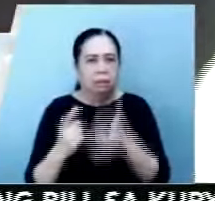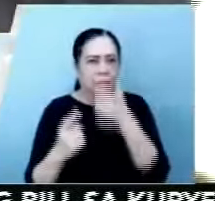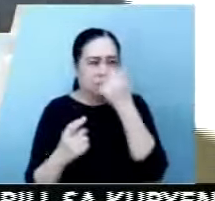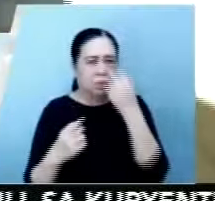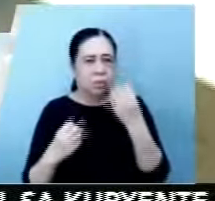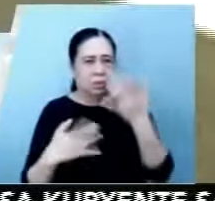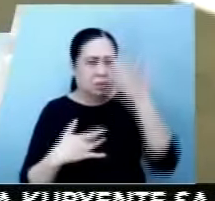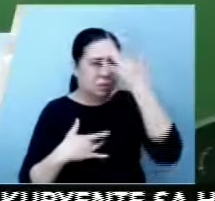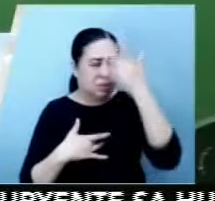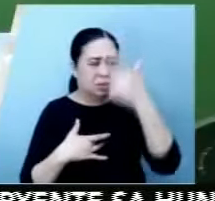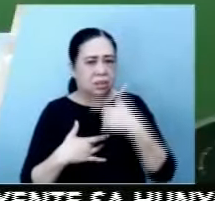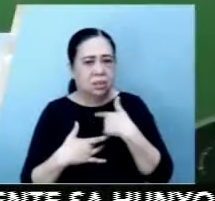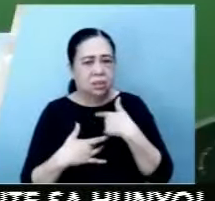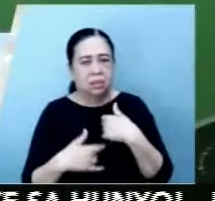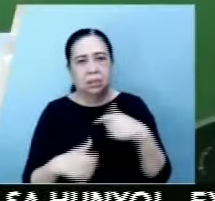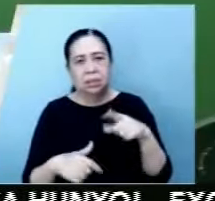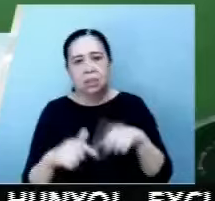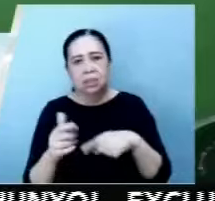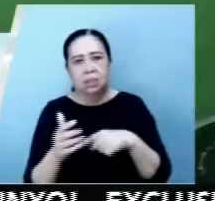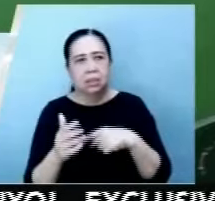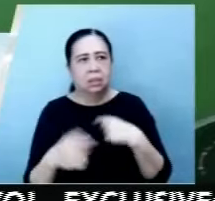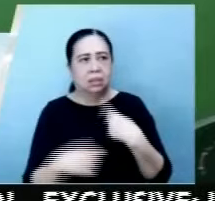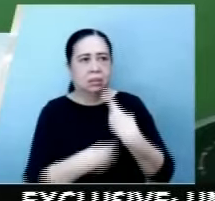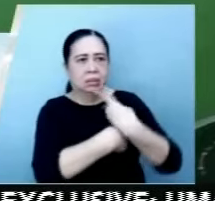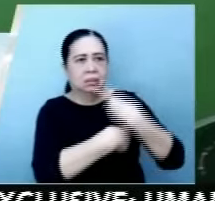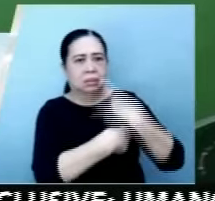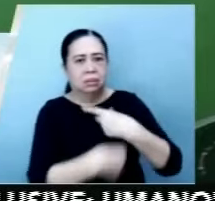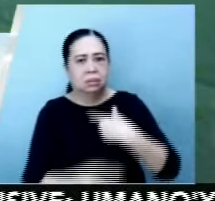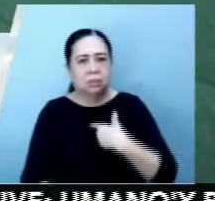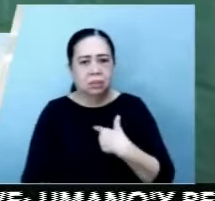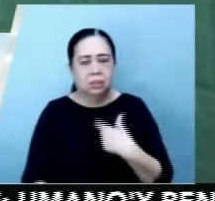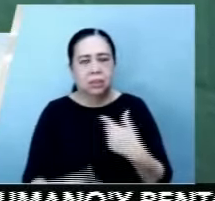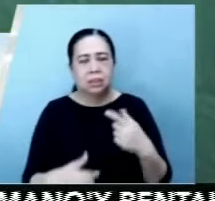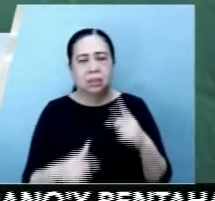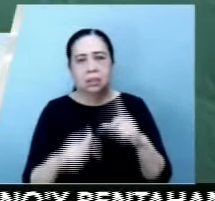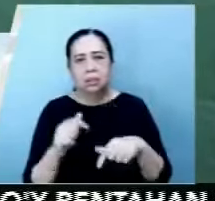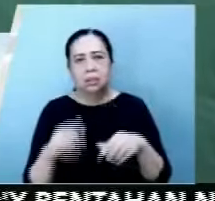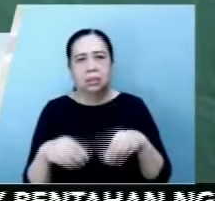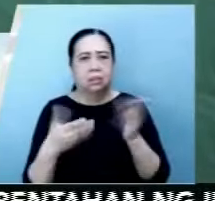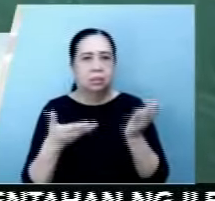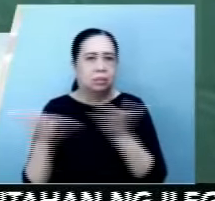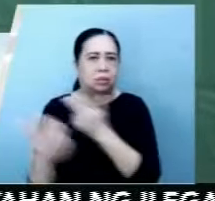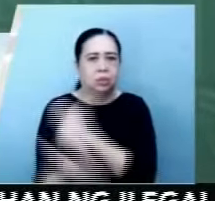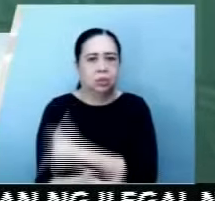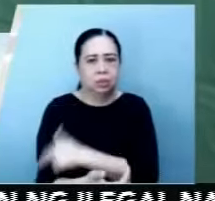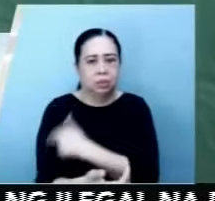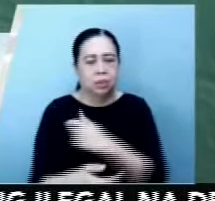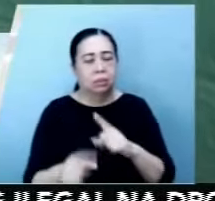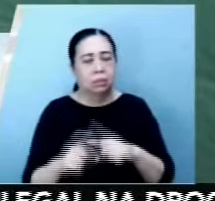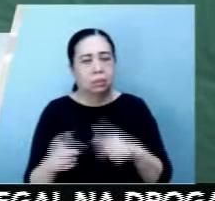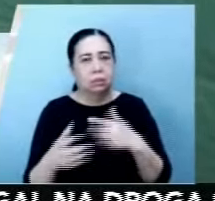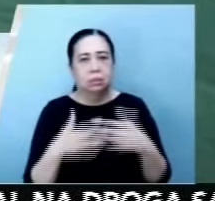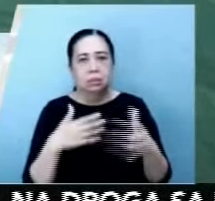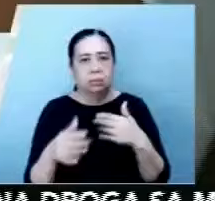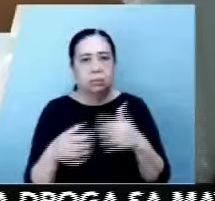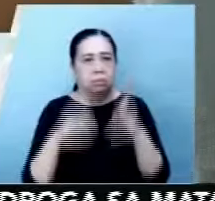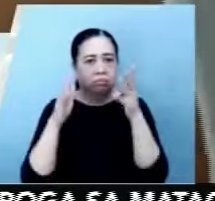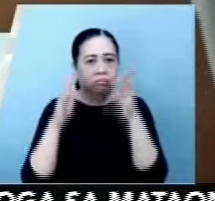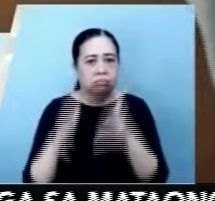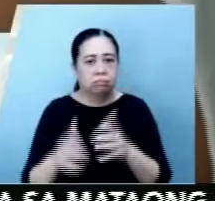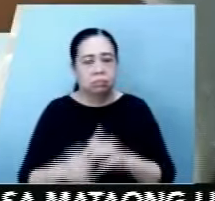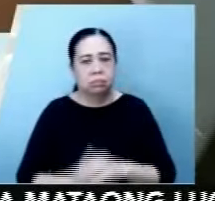nila ako kayang alagaan, hindi nila ako kayang ipagamot. Pero sa kabila ng pag-iwan sa kanya, sobra po